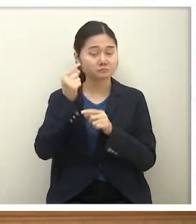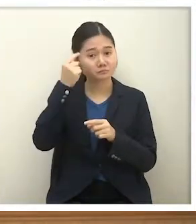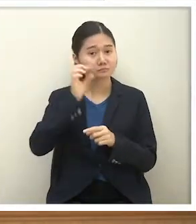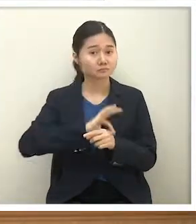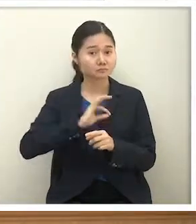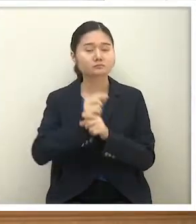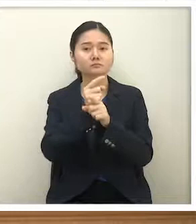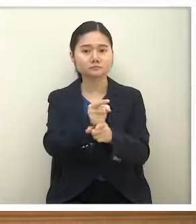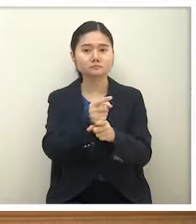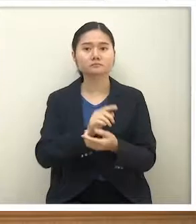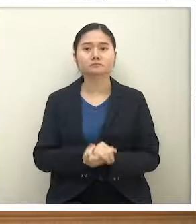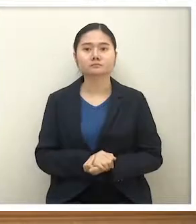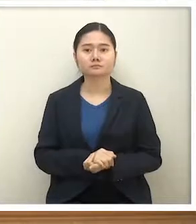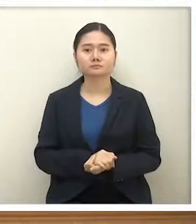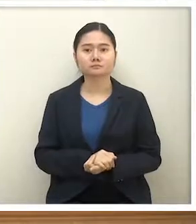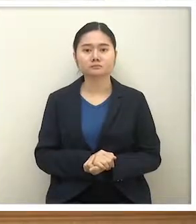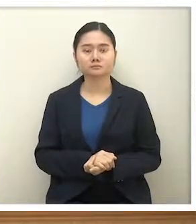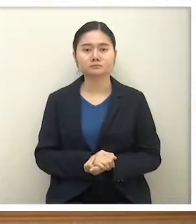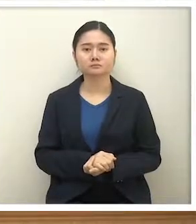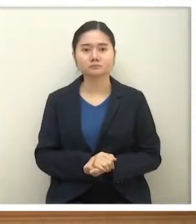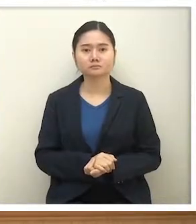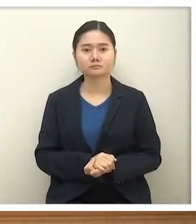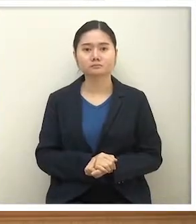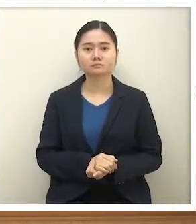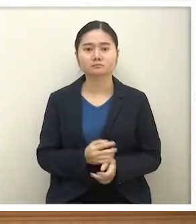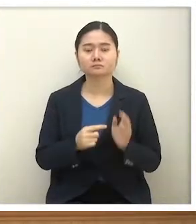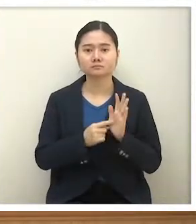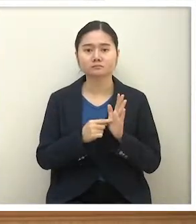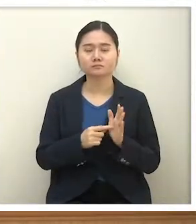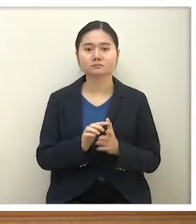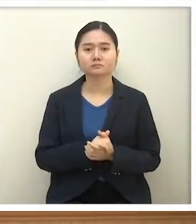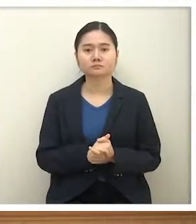ะครับเนี่ยยกตัวอย่างเช่นตัวนี้